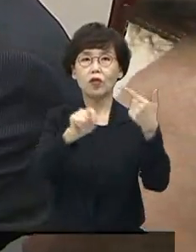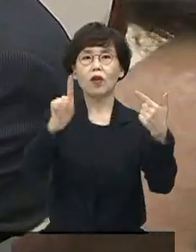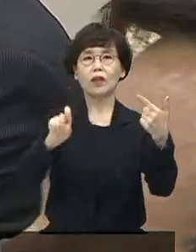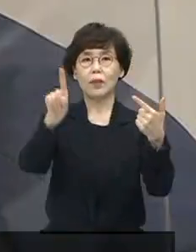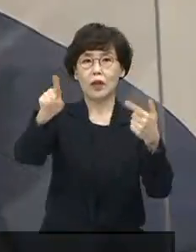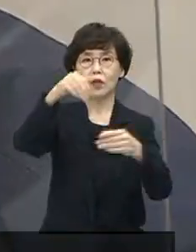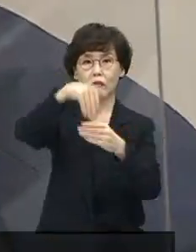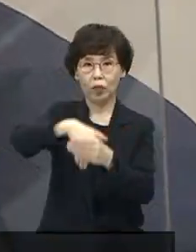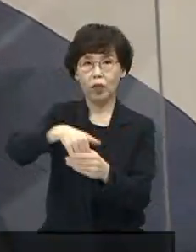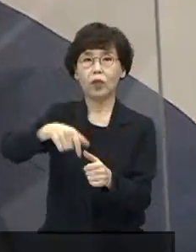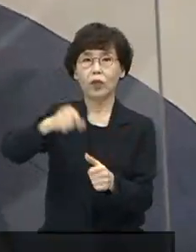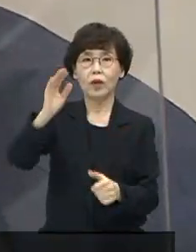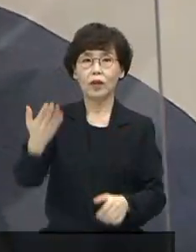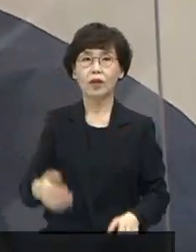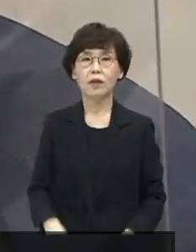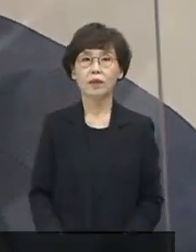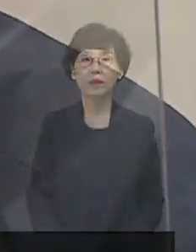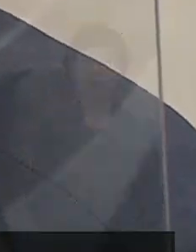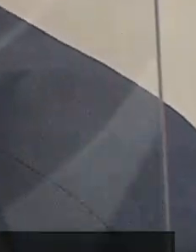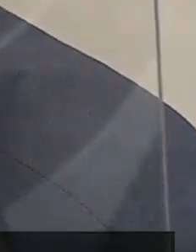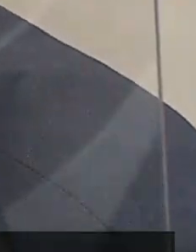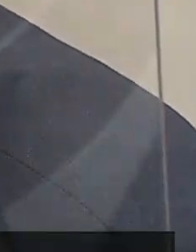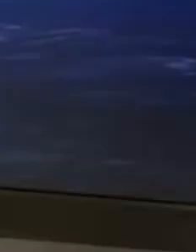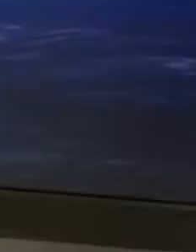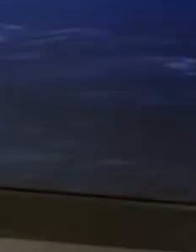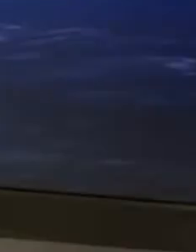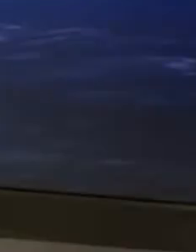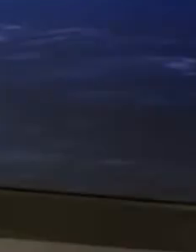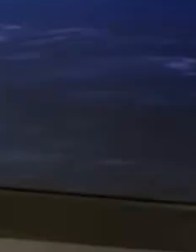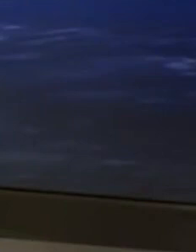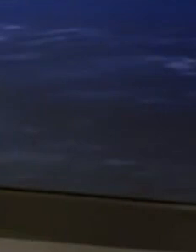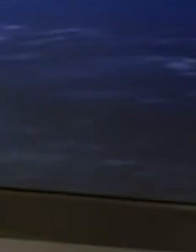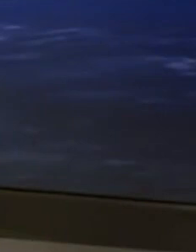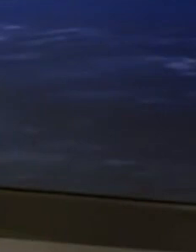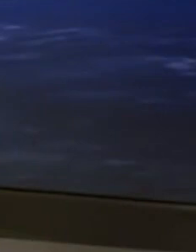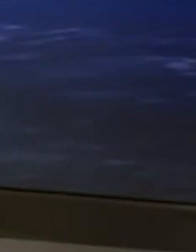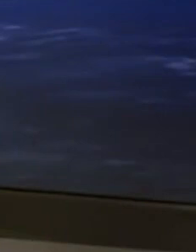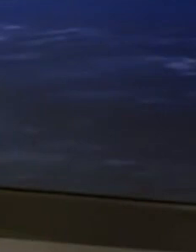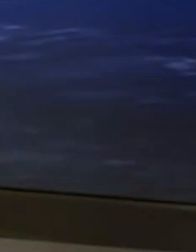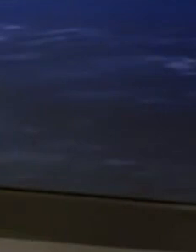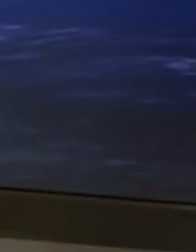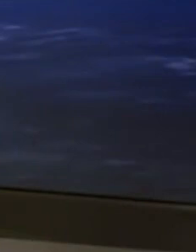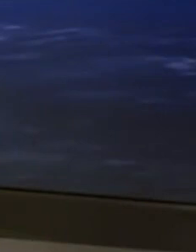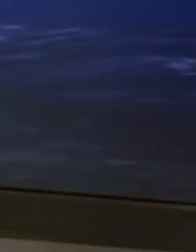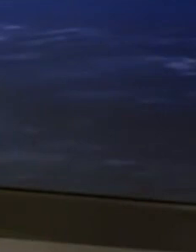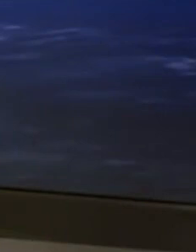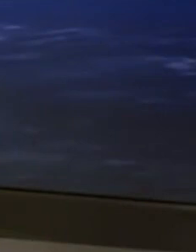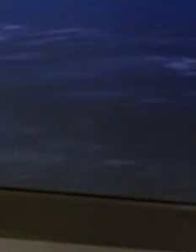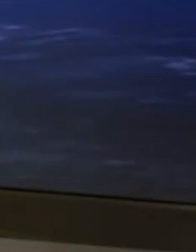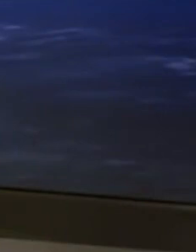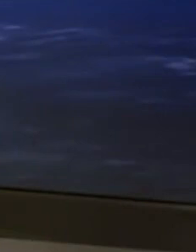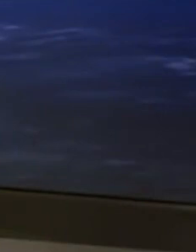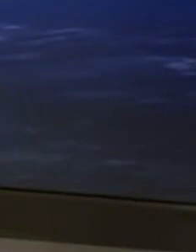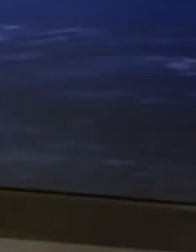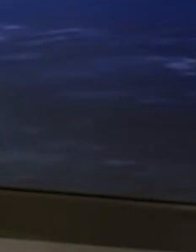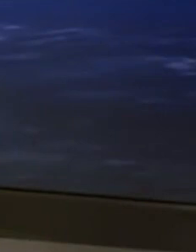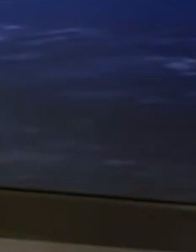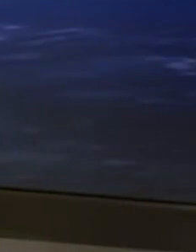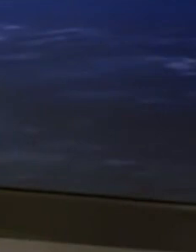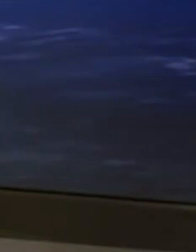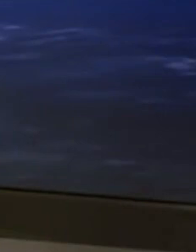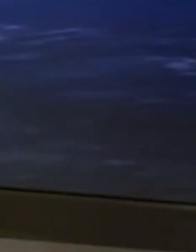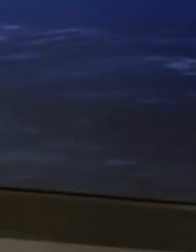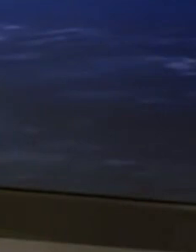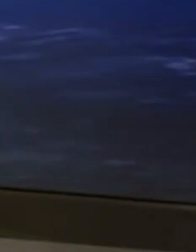선출됩니다. SBS 백운입니다. 안녕하십니까. 편상욱입니다. 더 많은 뉴스와 라이브 이벤트를 보고 싶으시면